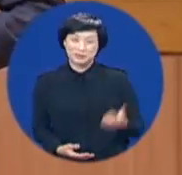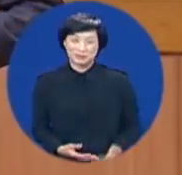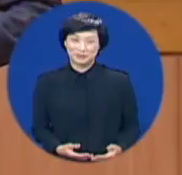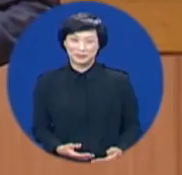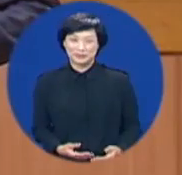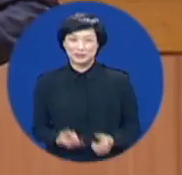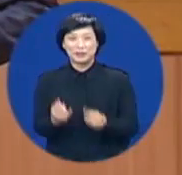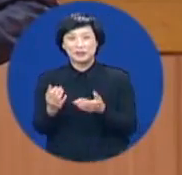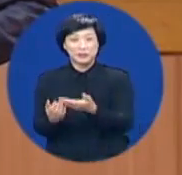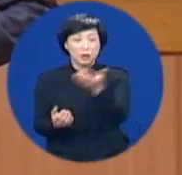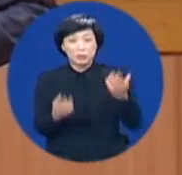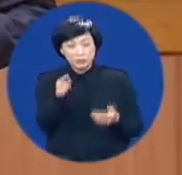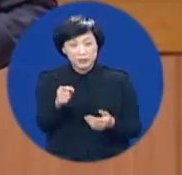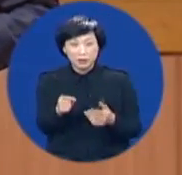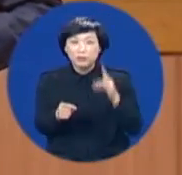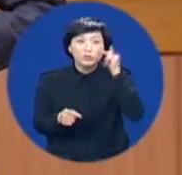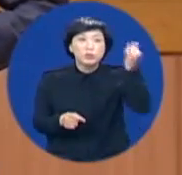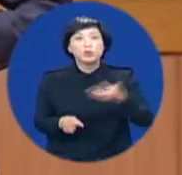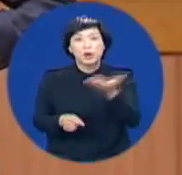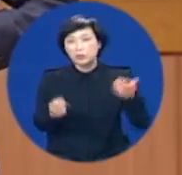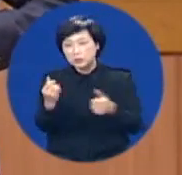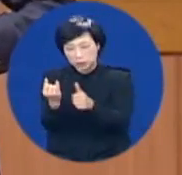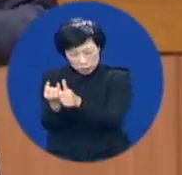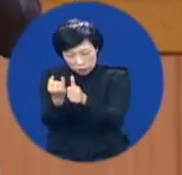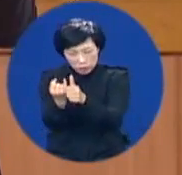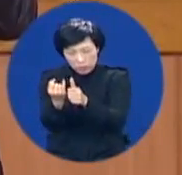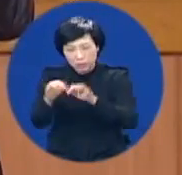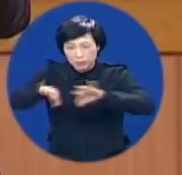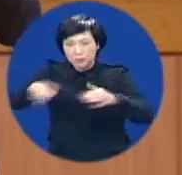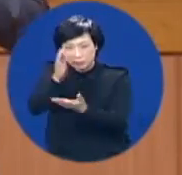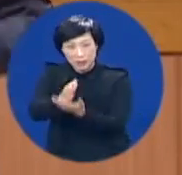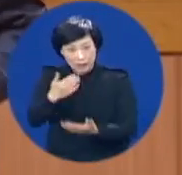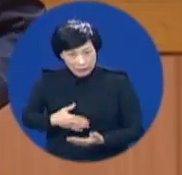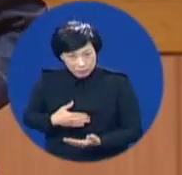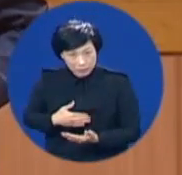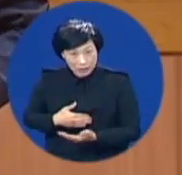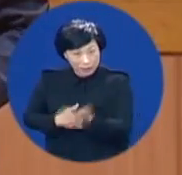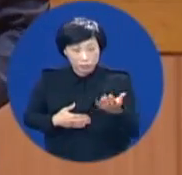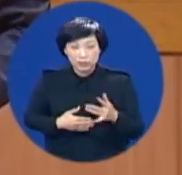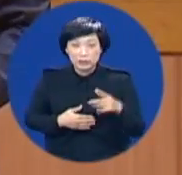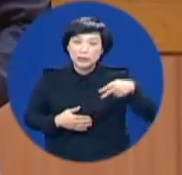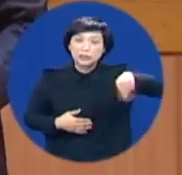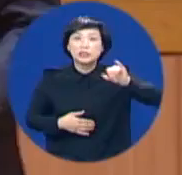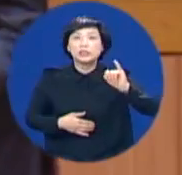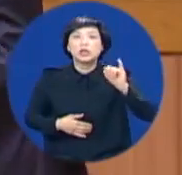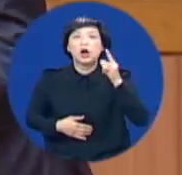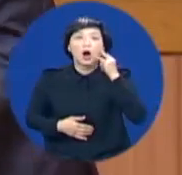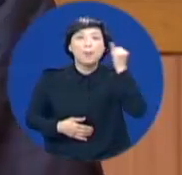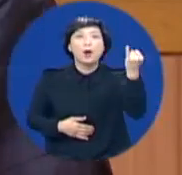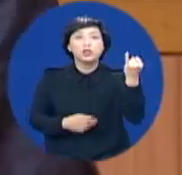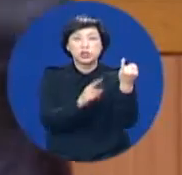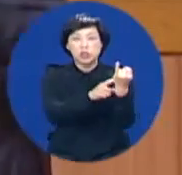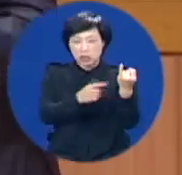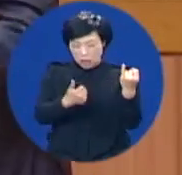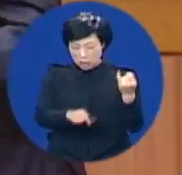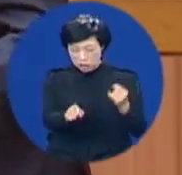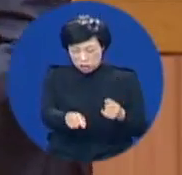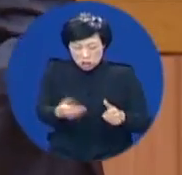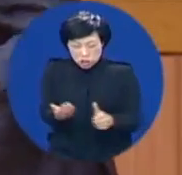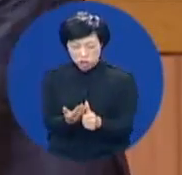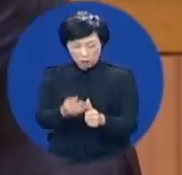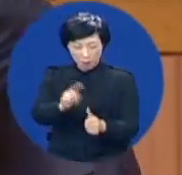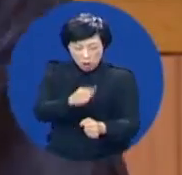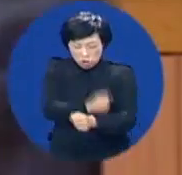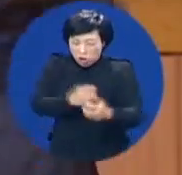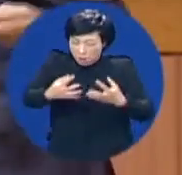사는 사이를 갈라놓으려고 절대 하지 마라. 특히 이 시어머니들. 내가 어떻게 키운 줄 알아? 우리